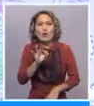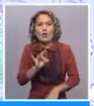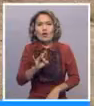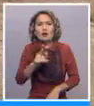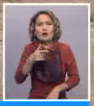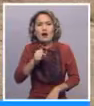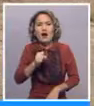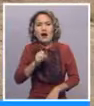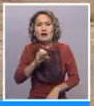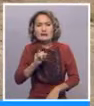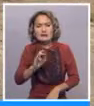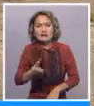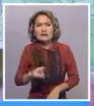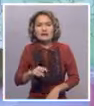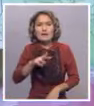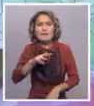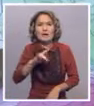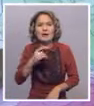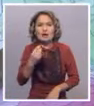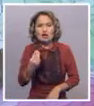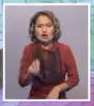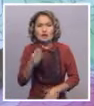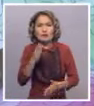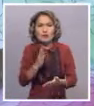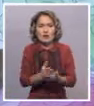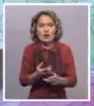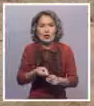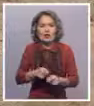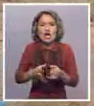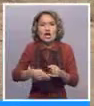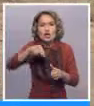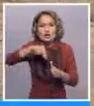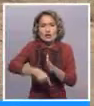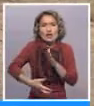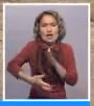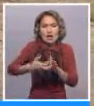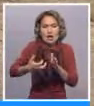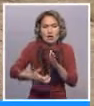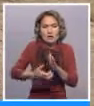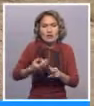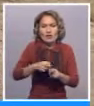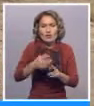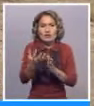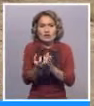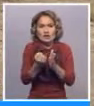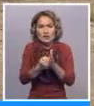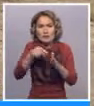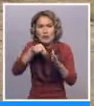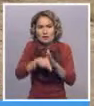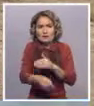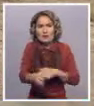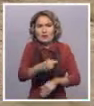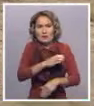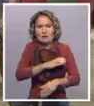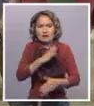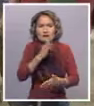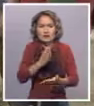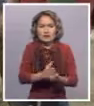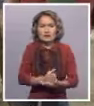күміс бар, содан кейін мыс бар өндіретін болса, онда мына жерде 25-30 жыл істейтін как минимум горный предприятие ашылу